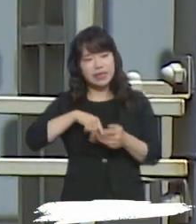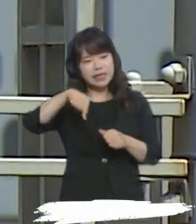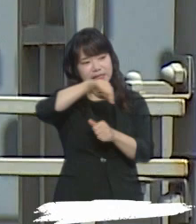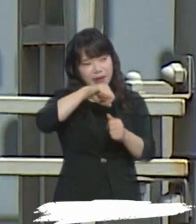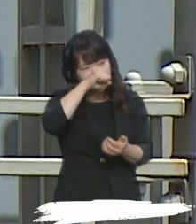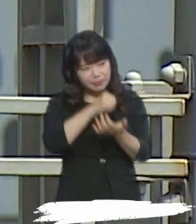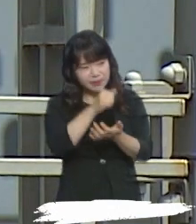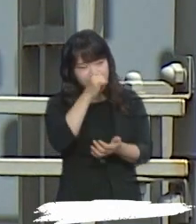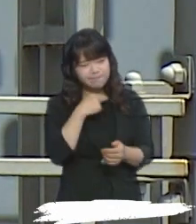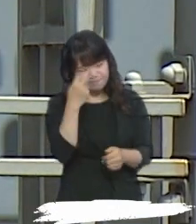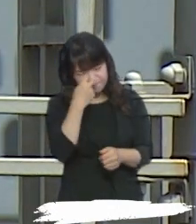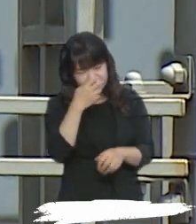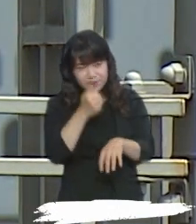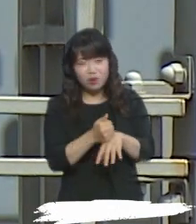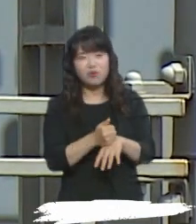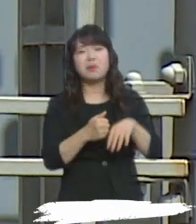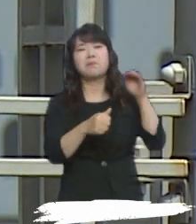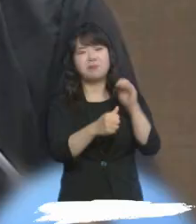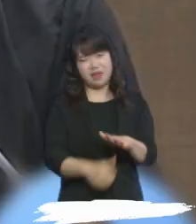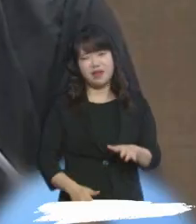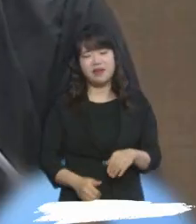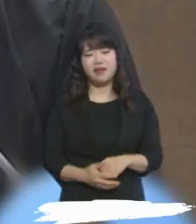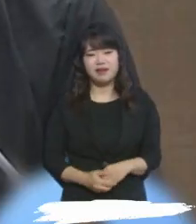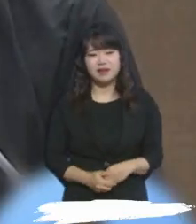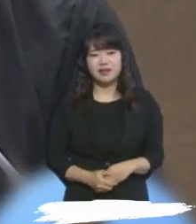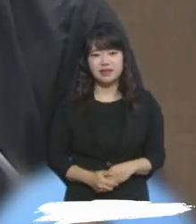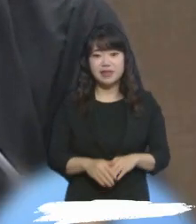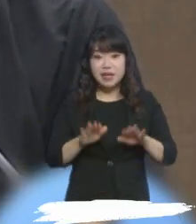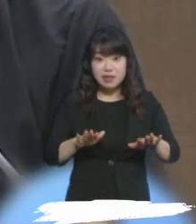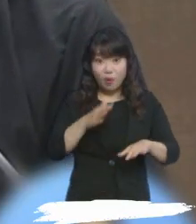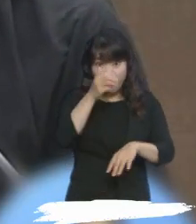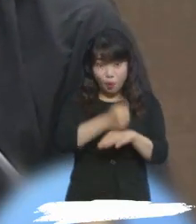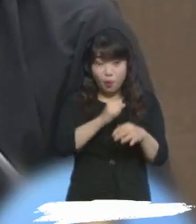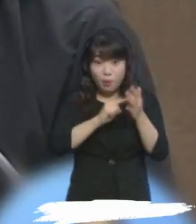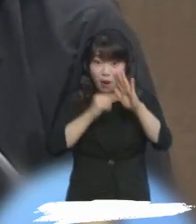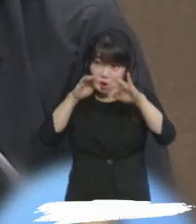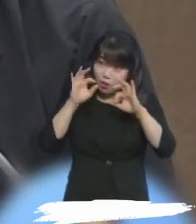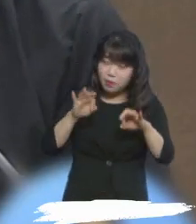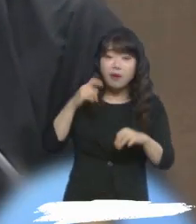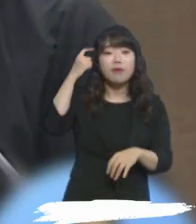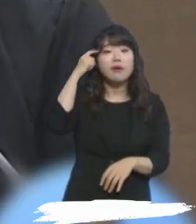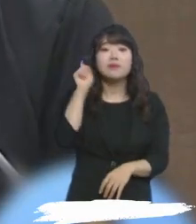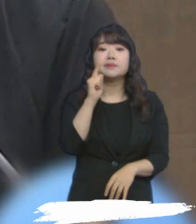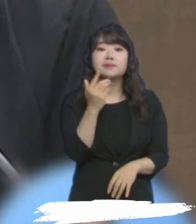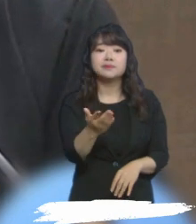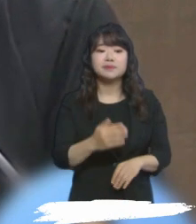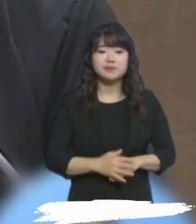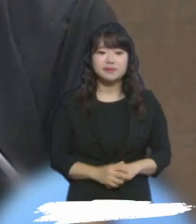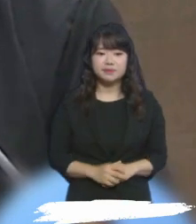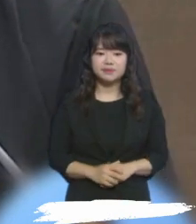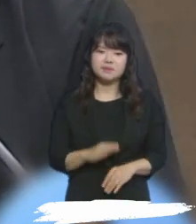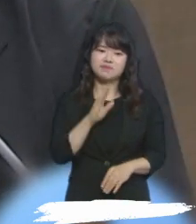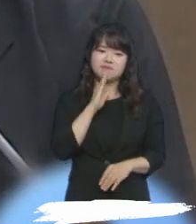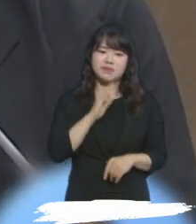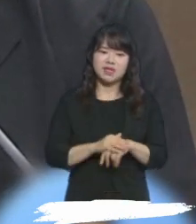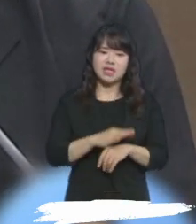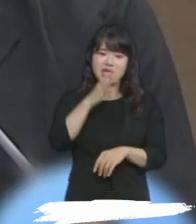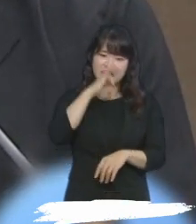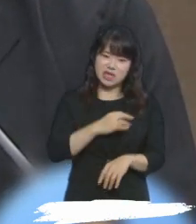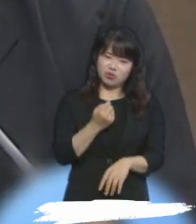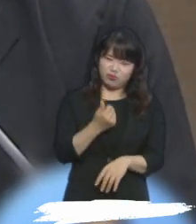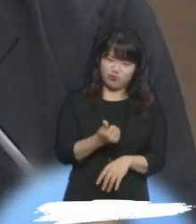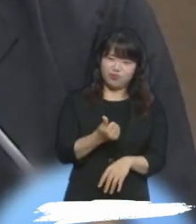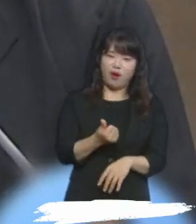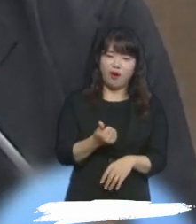문턱을 넘지 못했습니다. 이번 결과에 대해서 어떻게 생각하고 계십니까? 편익은 늘리고 비용은